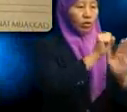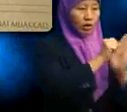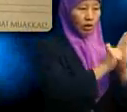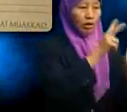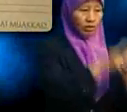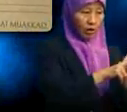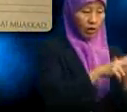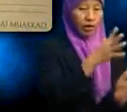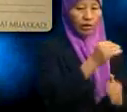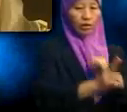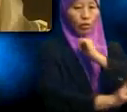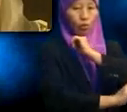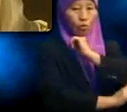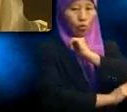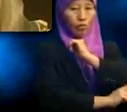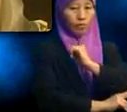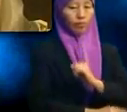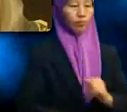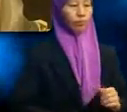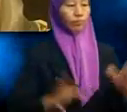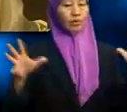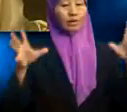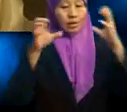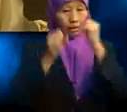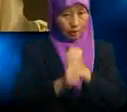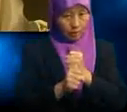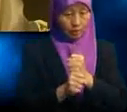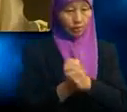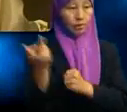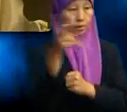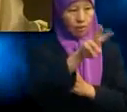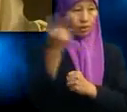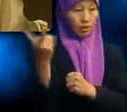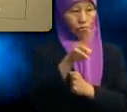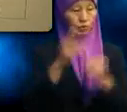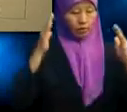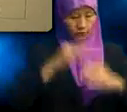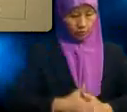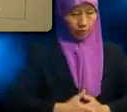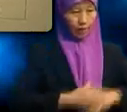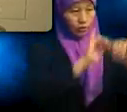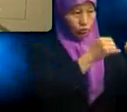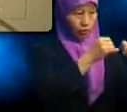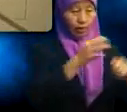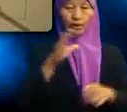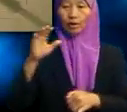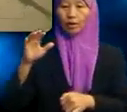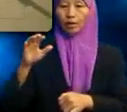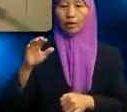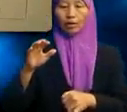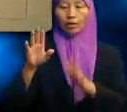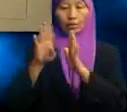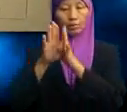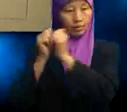sah dan juga hukum. Sebagai kesimpulannya, kedua-dua solat ini mempunyai syarat asas yang